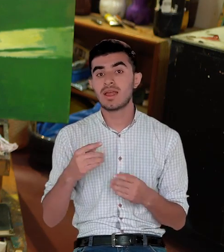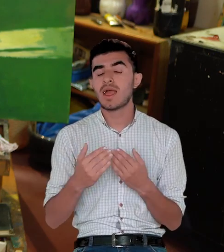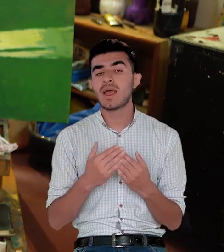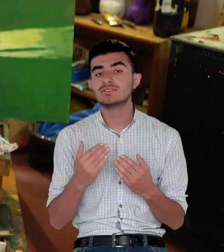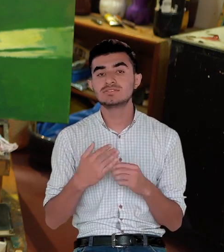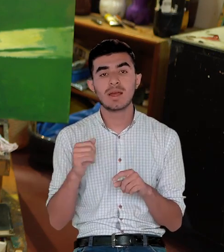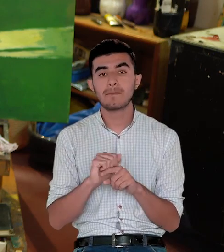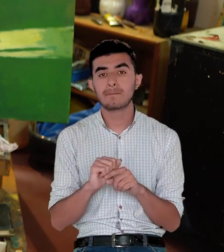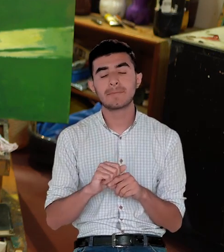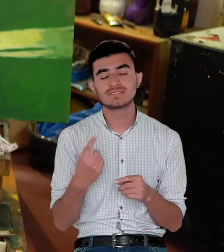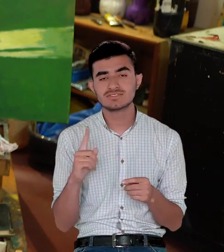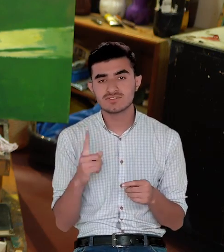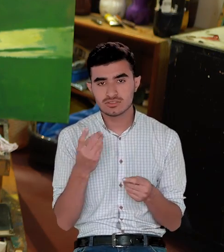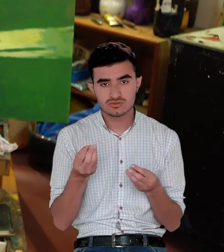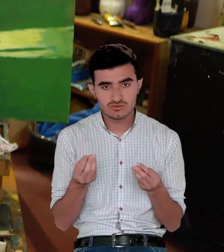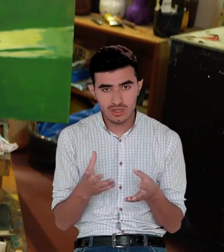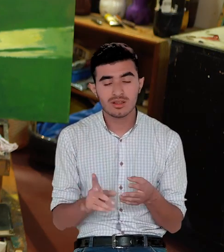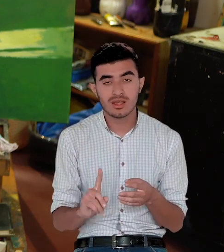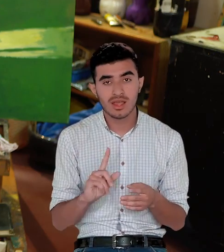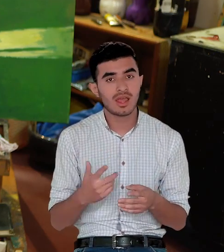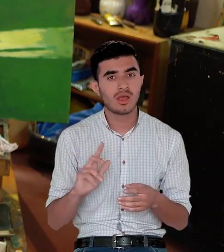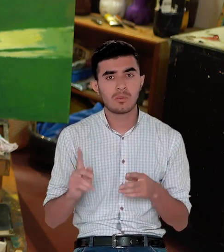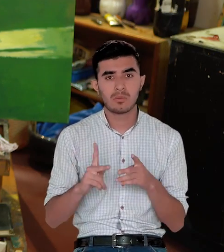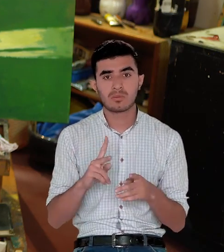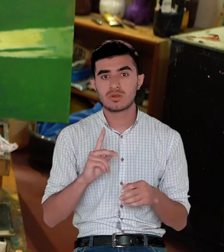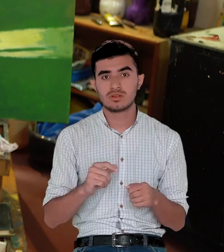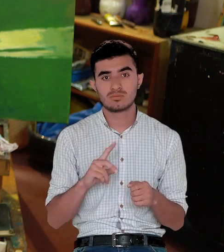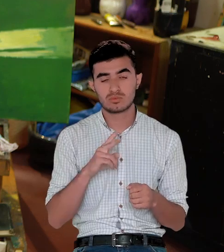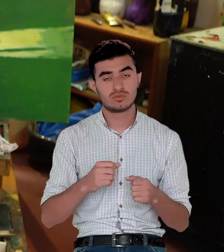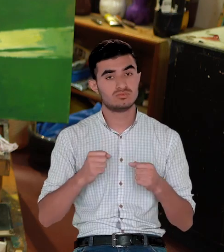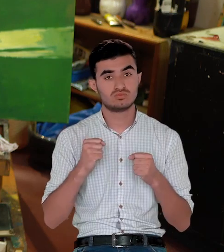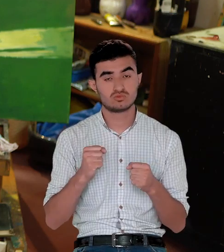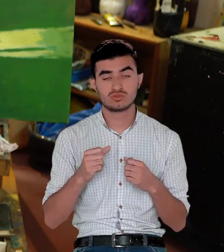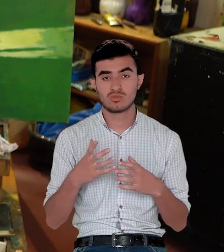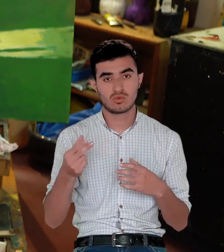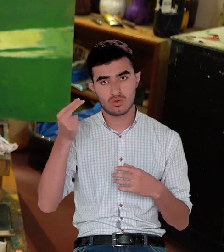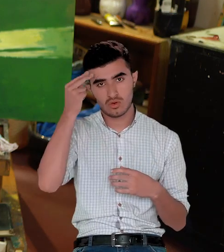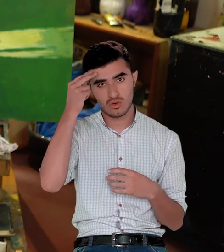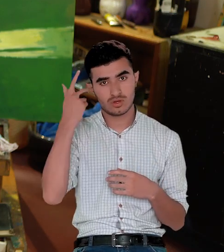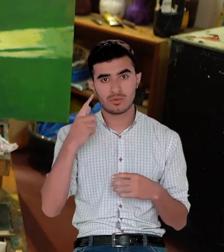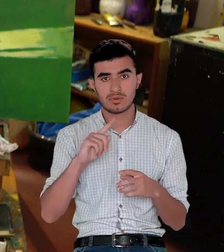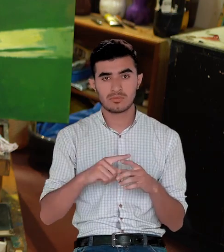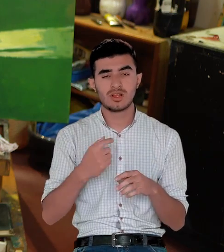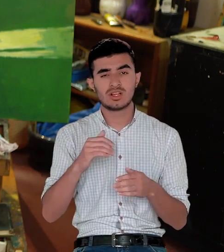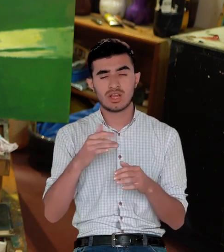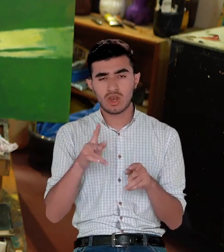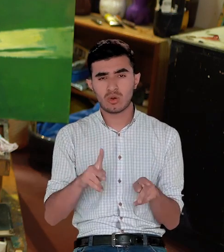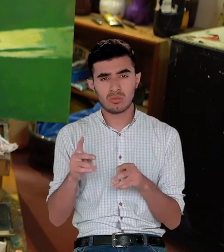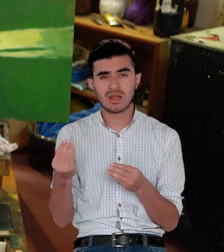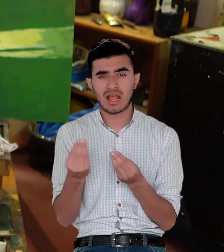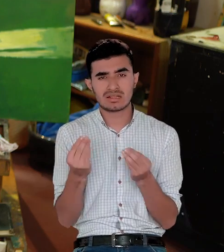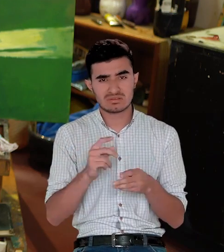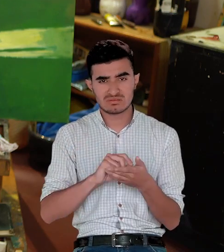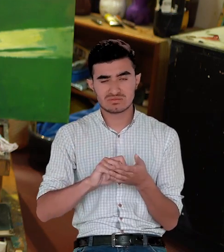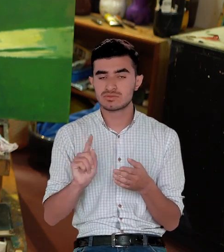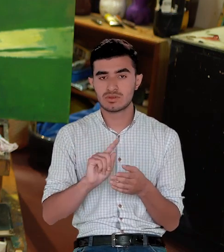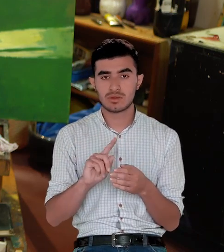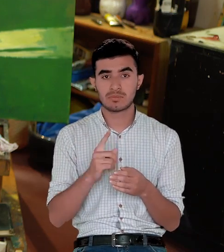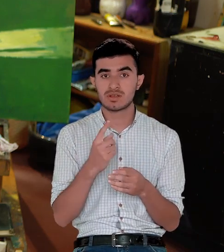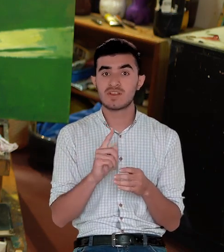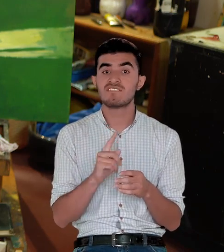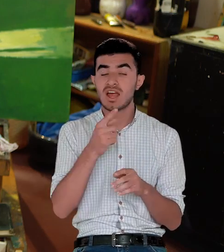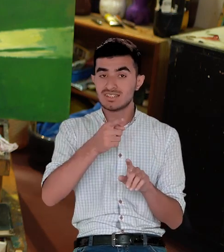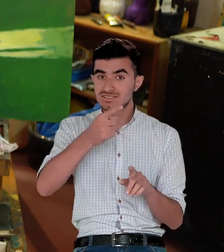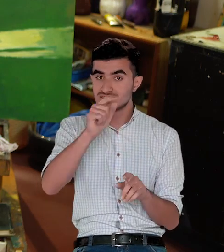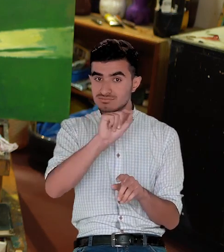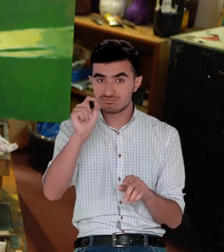تو یہ ایک ٹریننگ ہے. ٹریننگ جو ہوتی ہے بیسک, اس کو اگر ہم عموماً جو ہے بچے